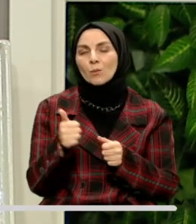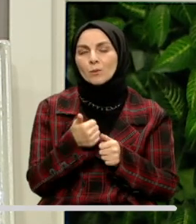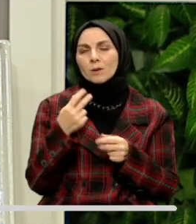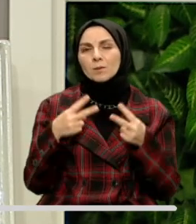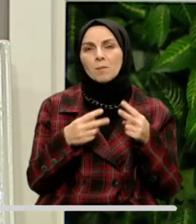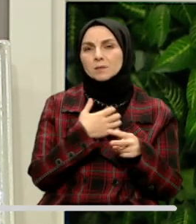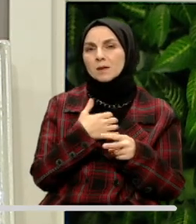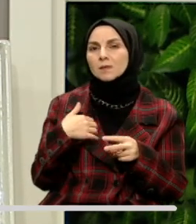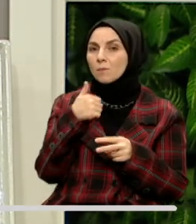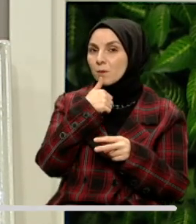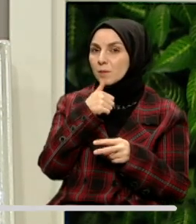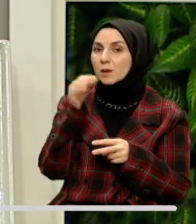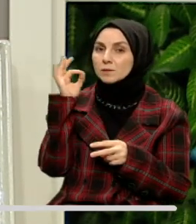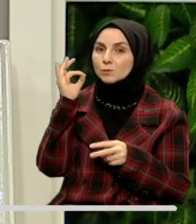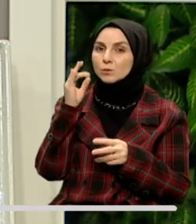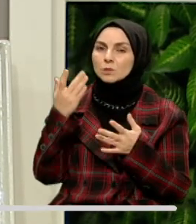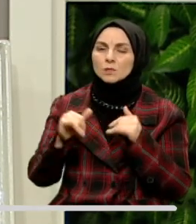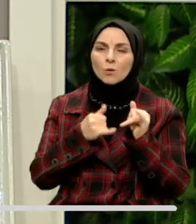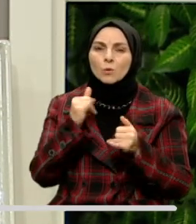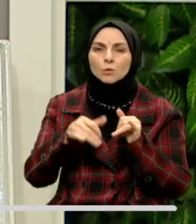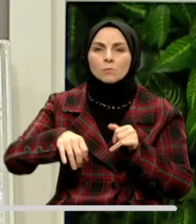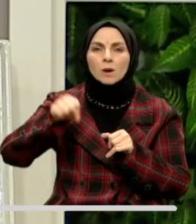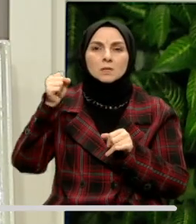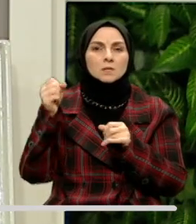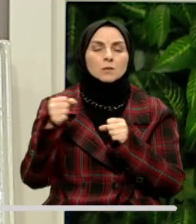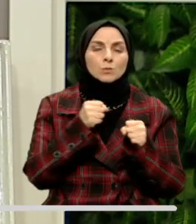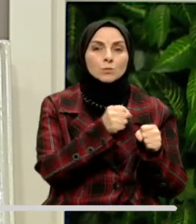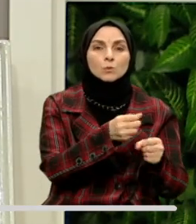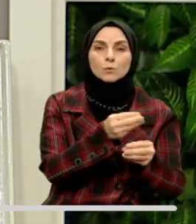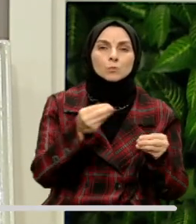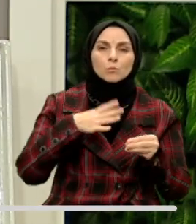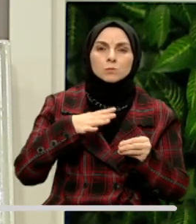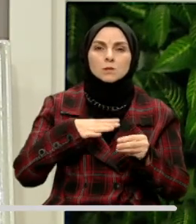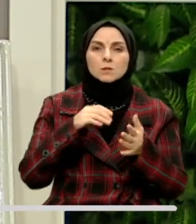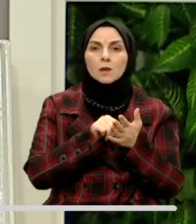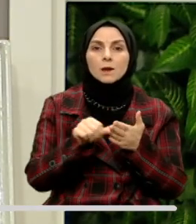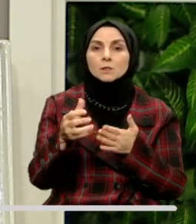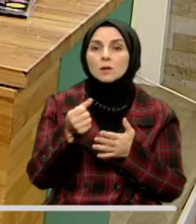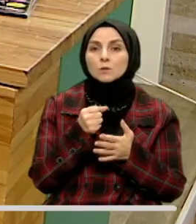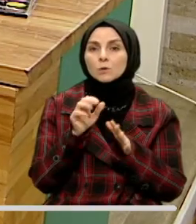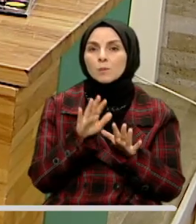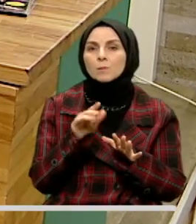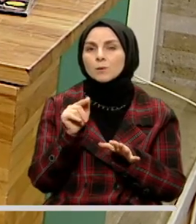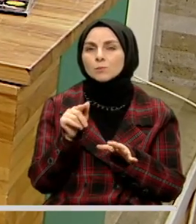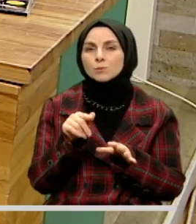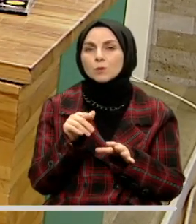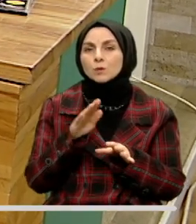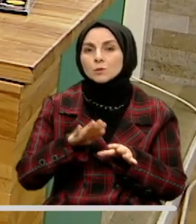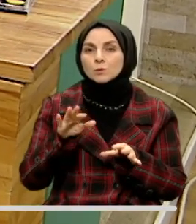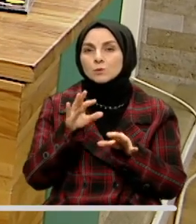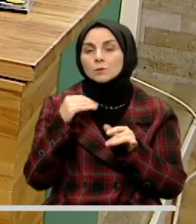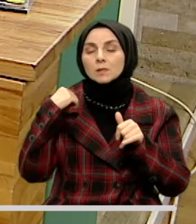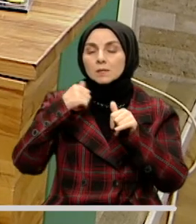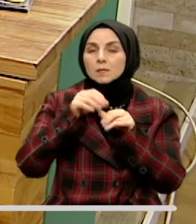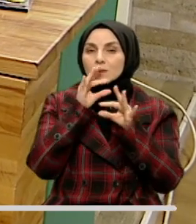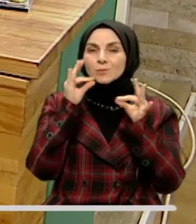Hani ya işte diyor ki ya oyun merkezine götürüyorum. O kadar şeyi yapıyorum. Bu kadar istediği oyuncaklar yine olmuyor. Bu çocuk yine huzurlu değil. Bu çocuk yine mutlu değil.